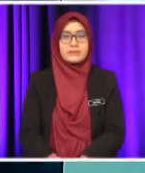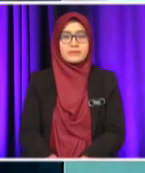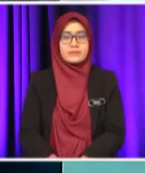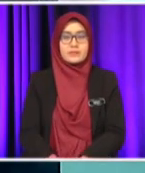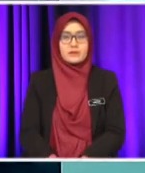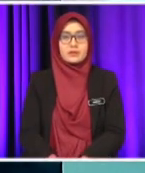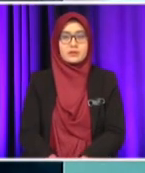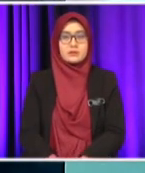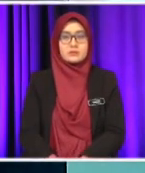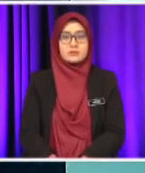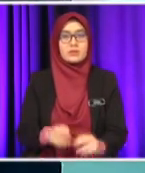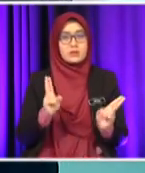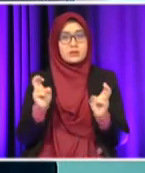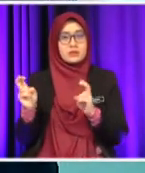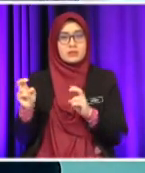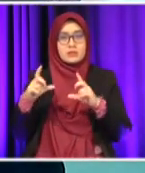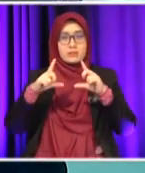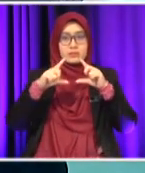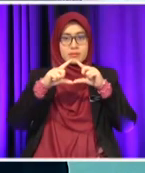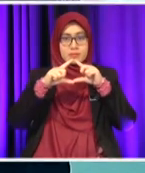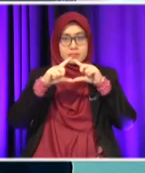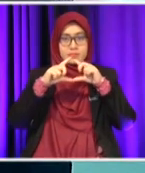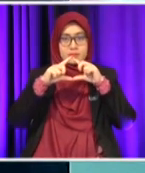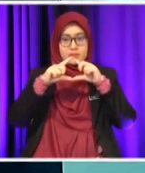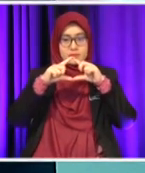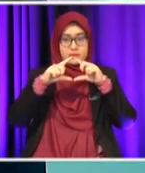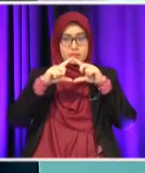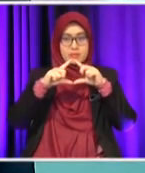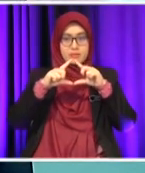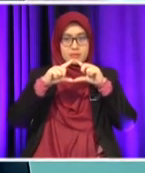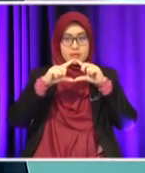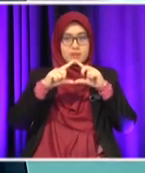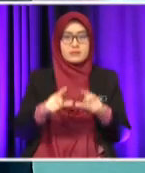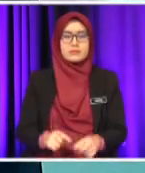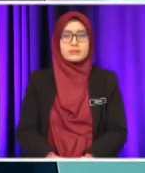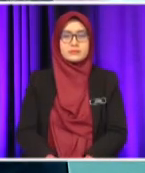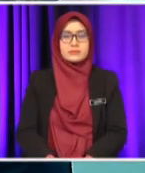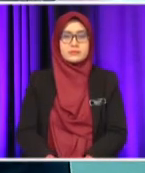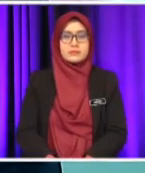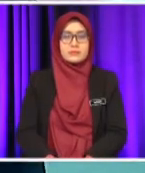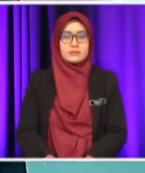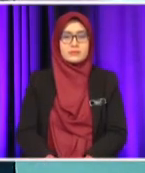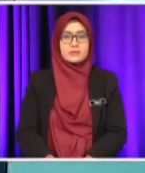Pirami ada susun untuk Pirami Oke untuk di banana